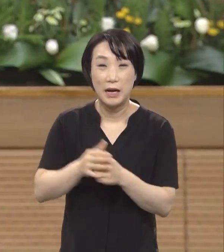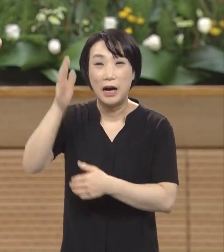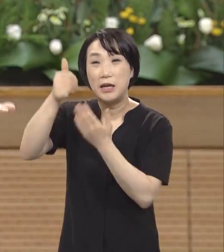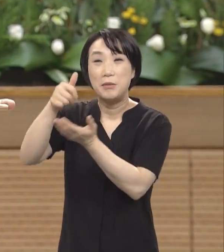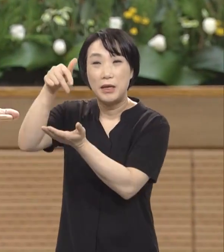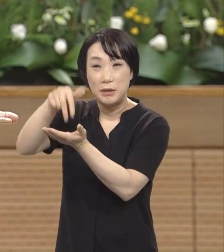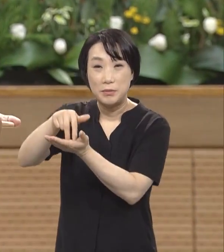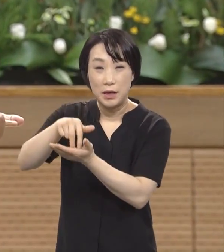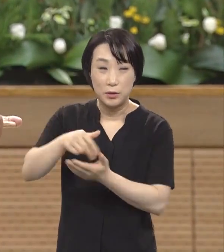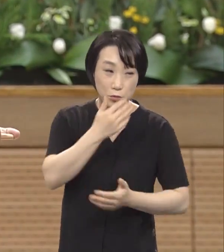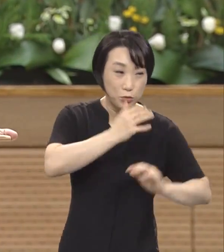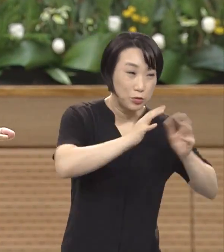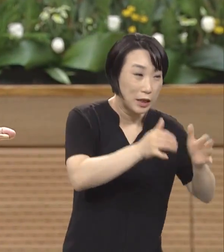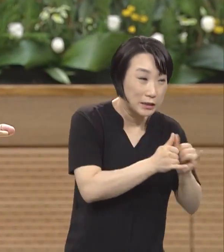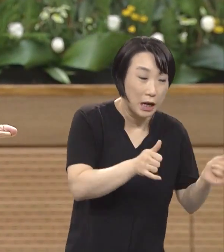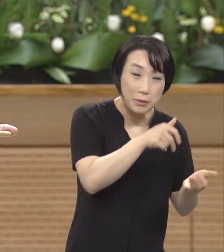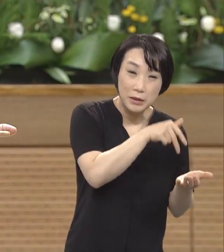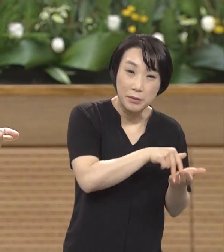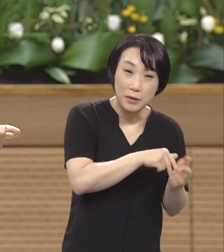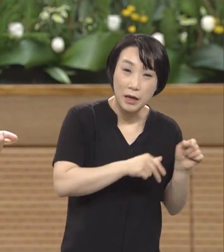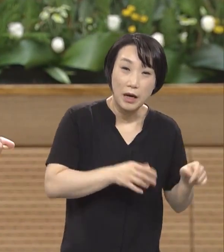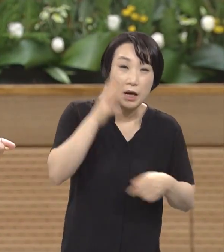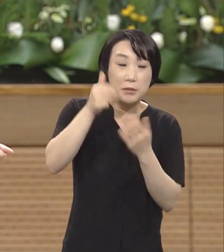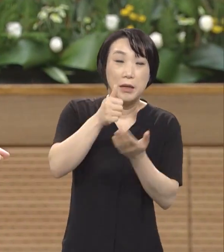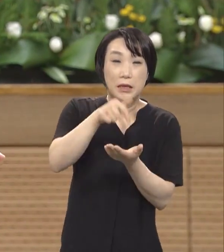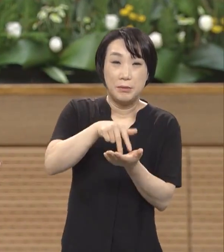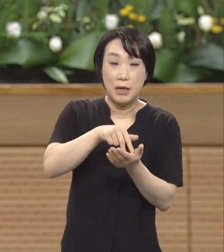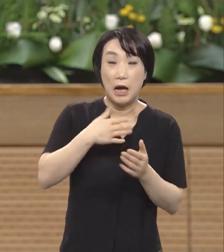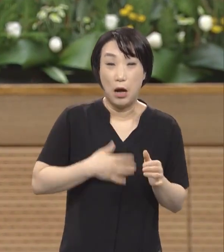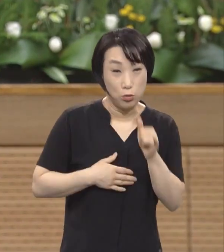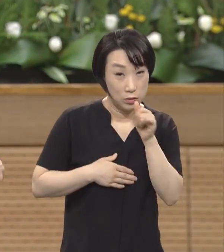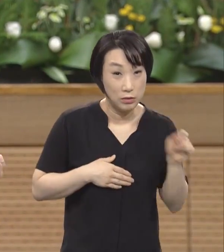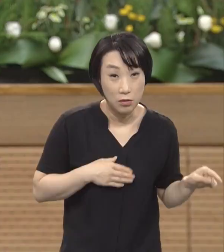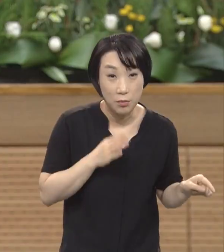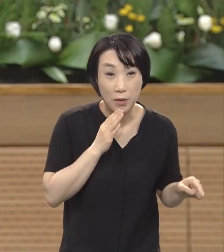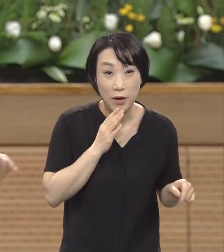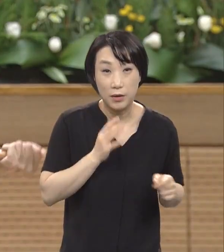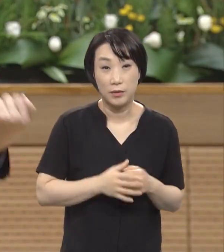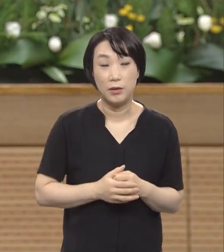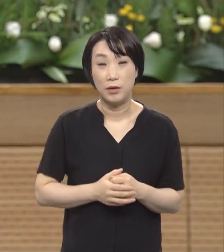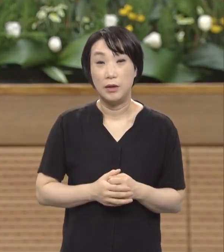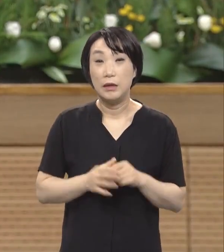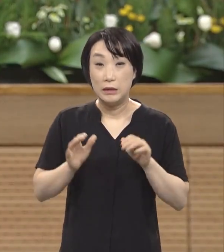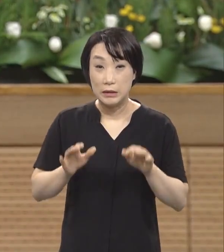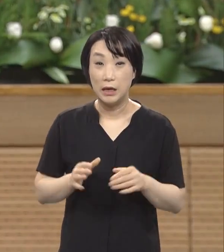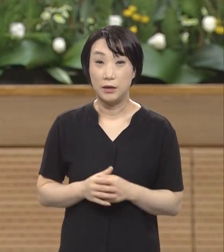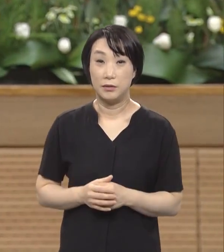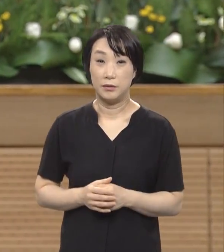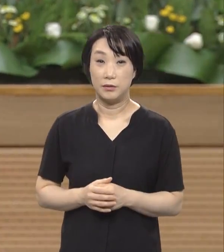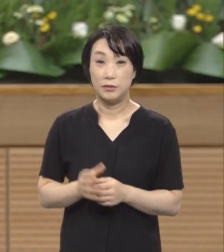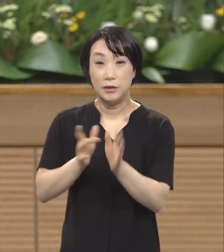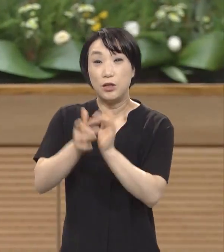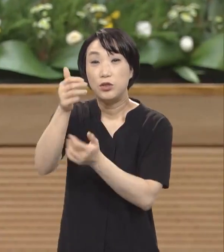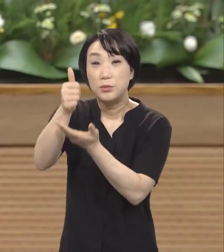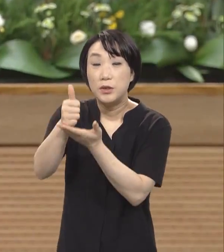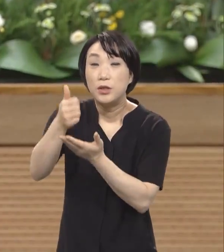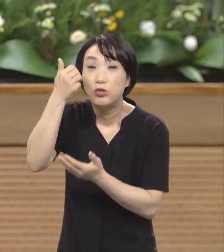유대교 입장에서 하나님의 사정을 알아요. 그러니까